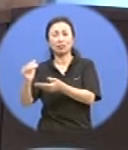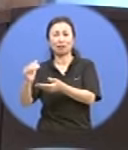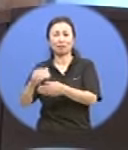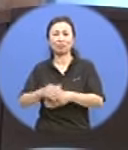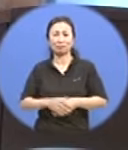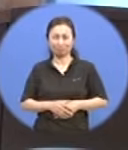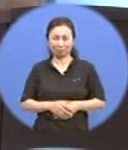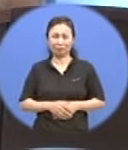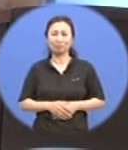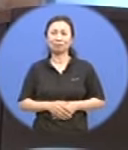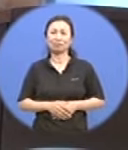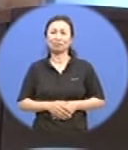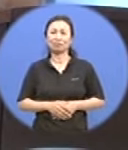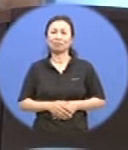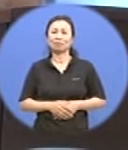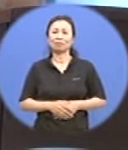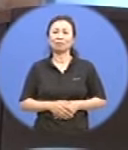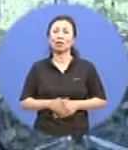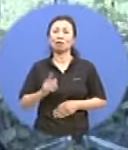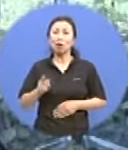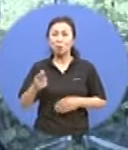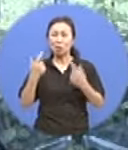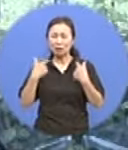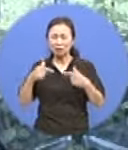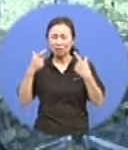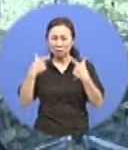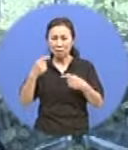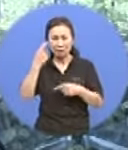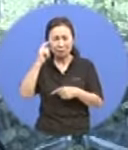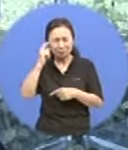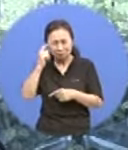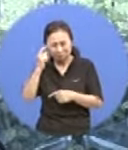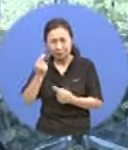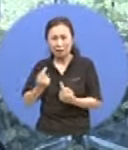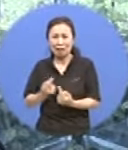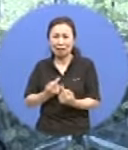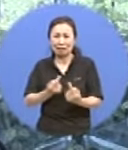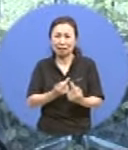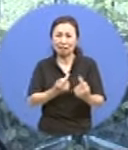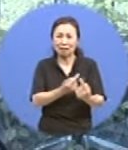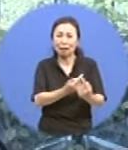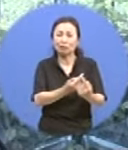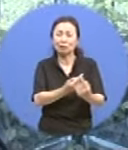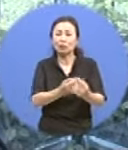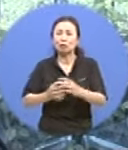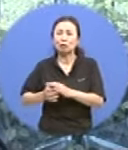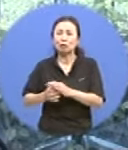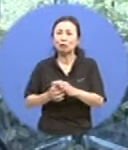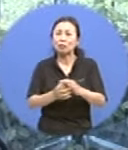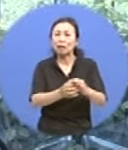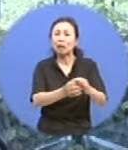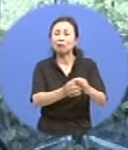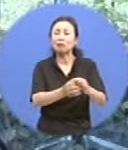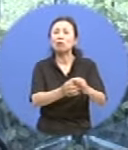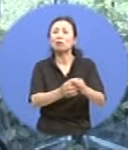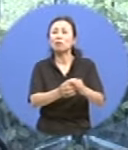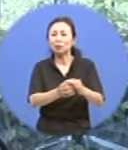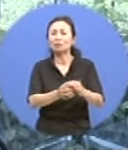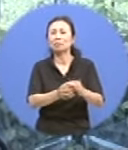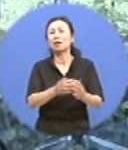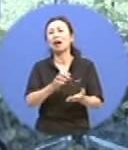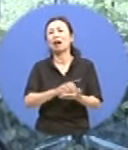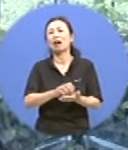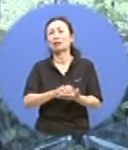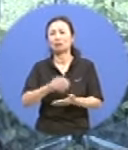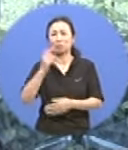今の詰め替えを進めていると。これも絶えざる革新で、まあ、改良を続けていってるという一つの、まあ、証じゃ